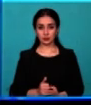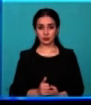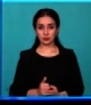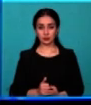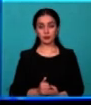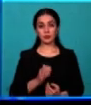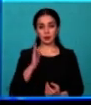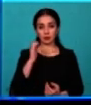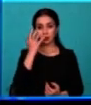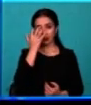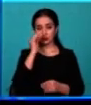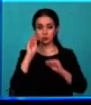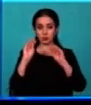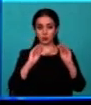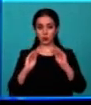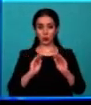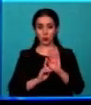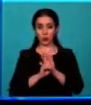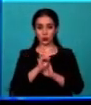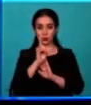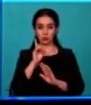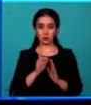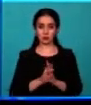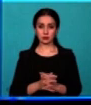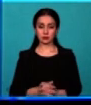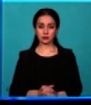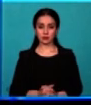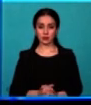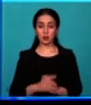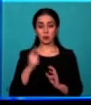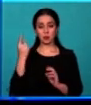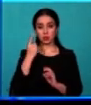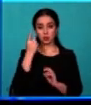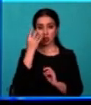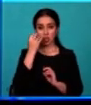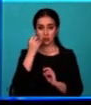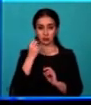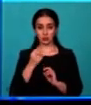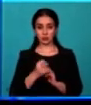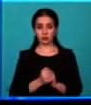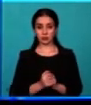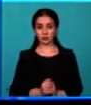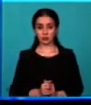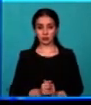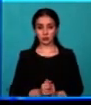Va rasmlarni joylashtirishni boshlaymiz. Demak, birinchi rasm